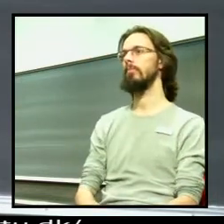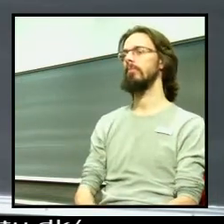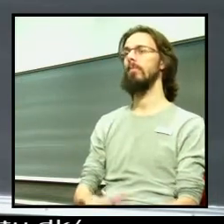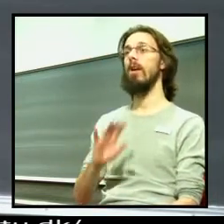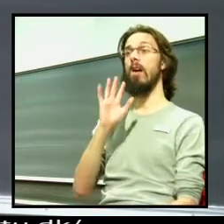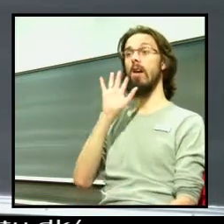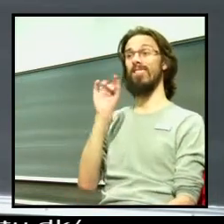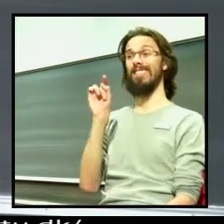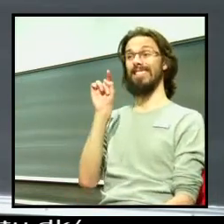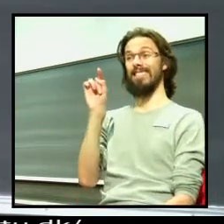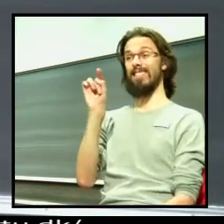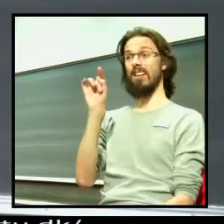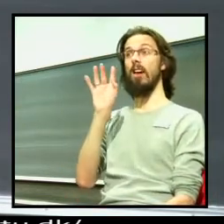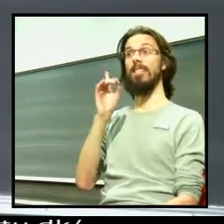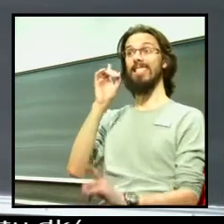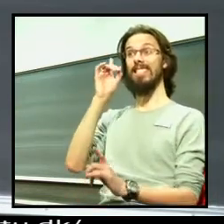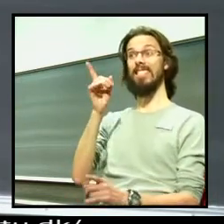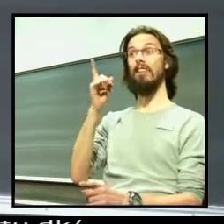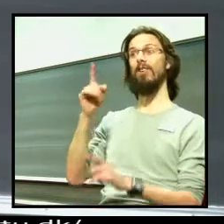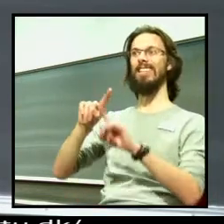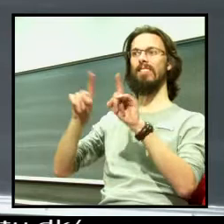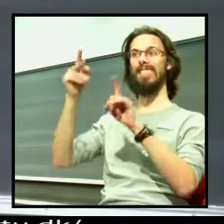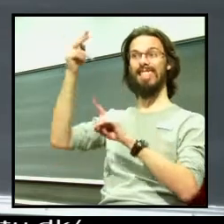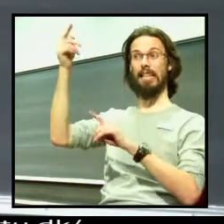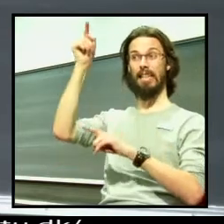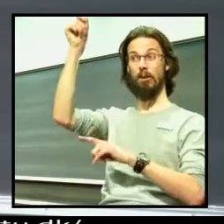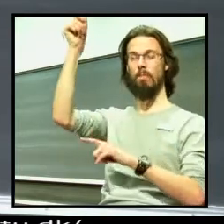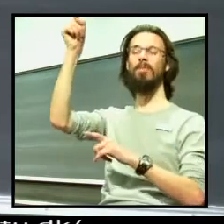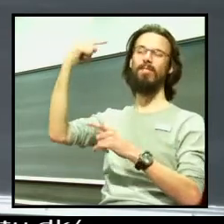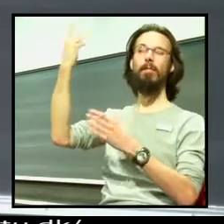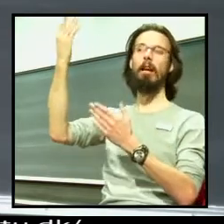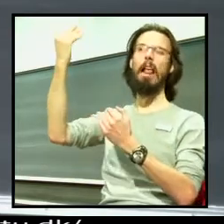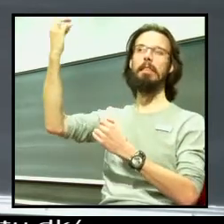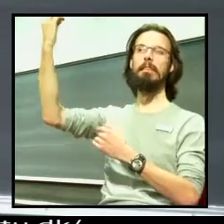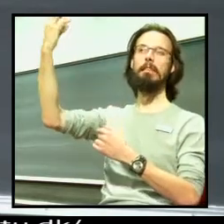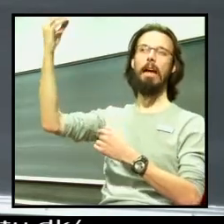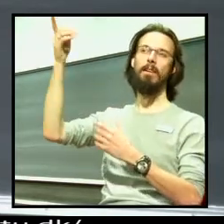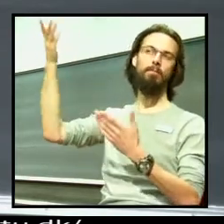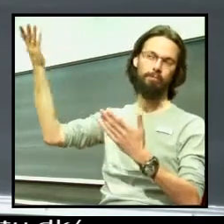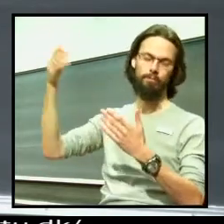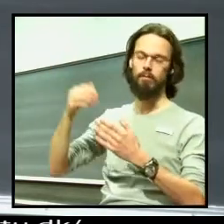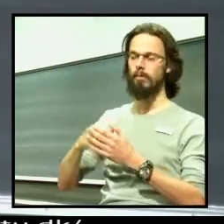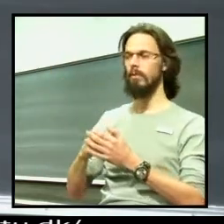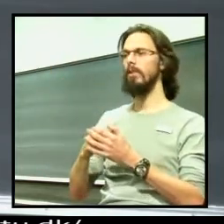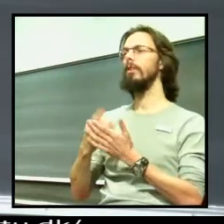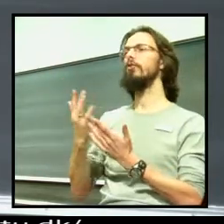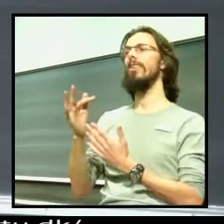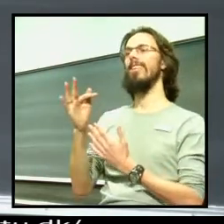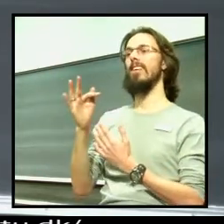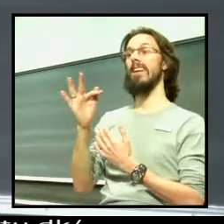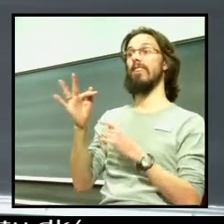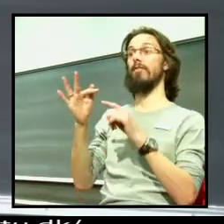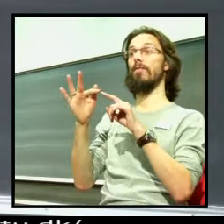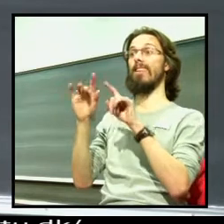hvis det der skal være vores differentialligning deroppe, vi kan jo lige kalde den stjerne der. så skal f af x